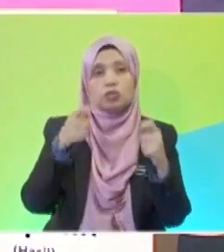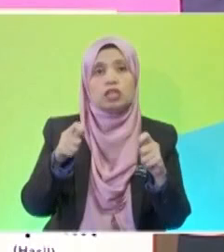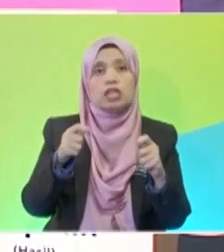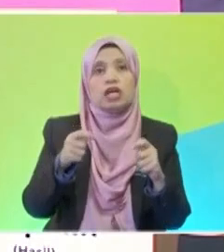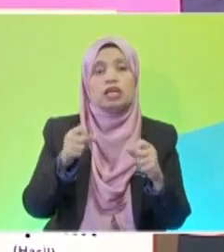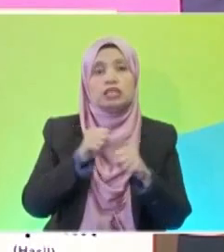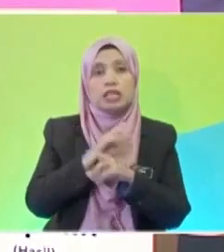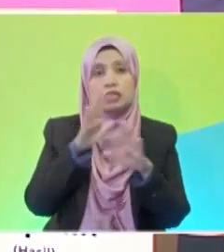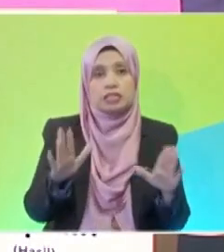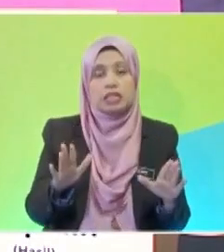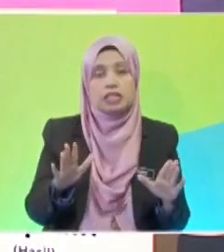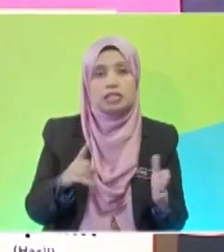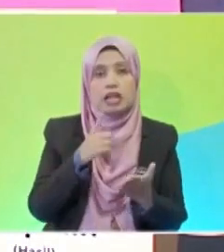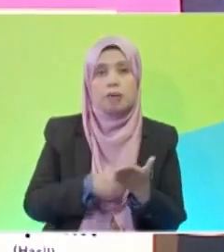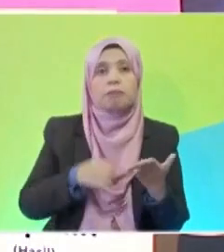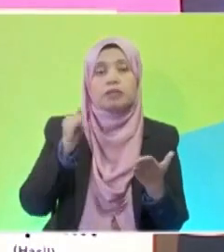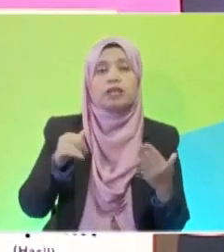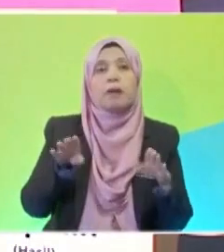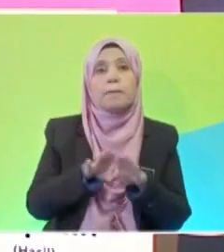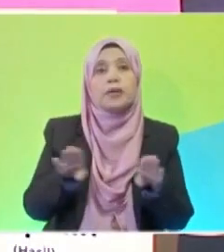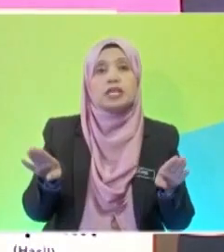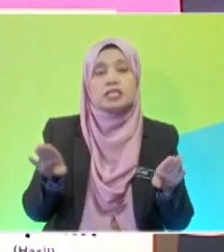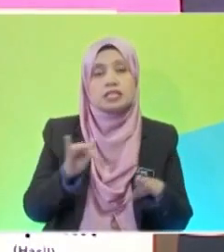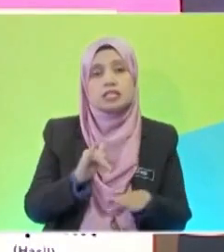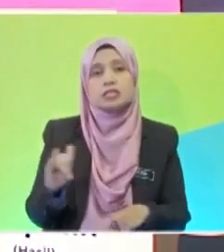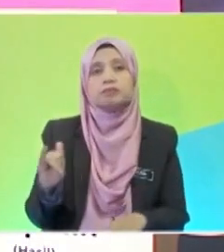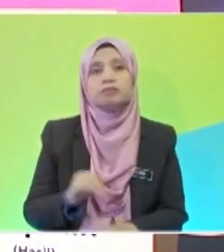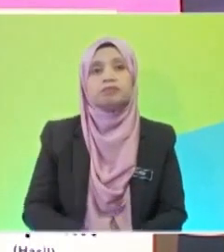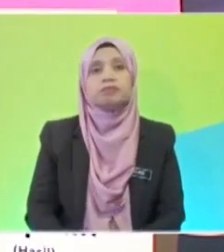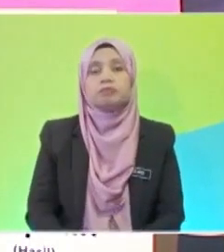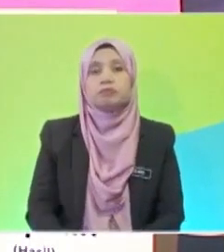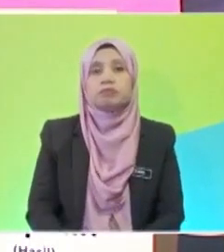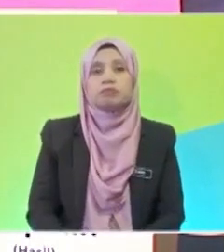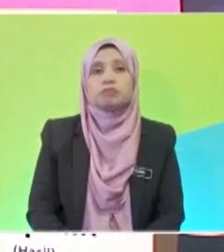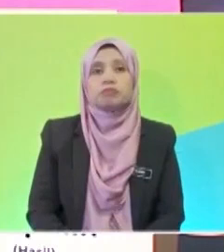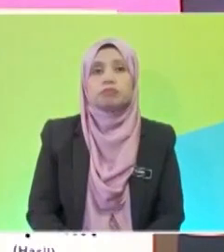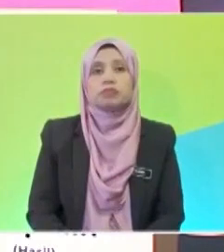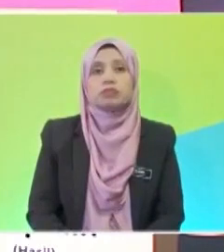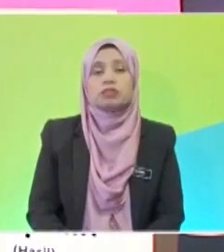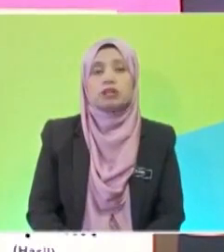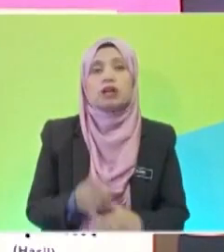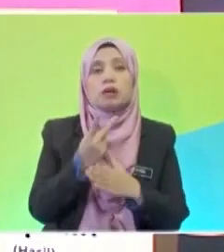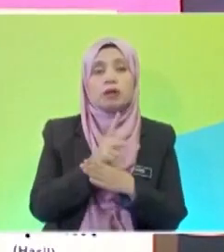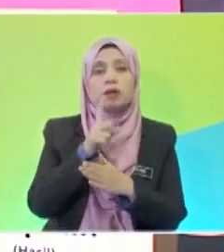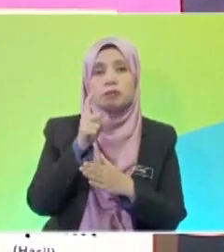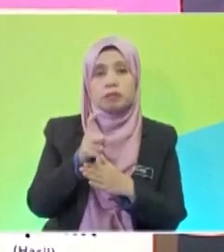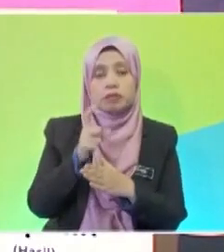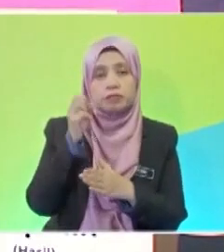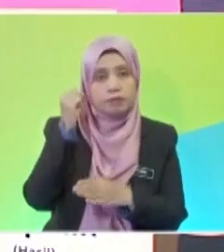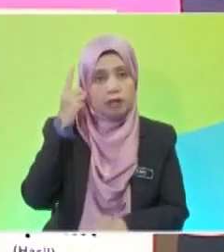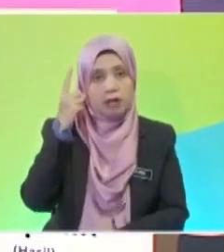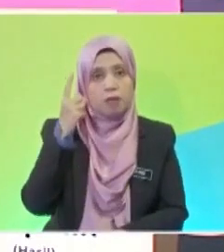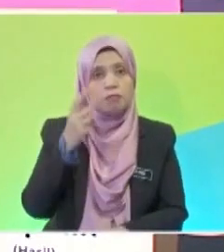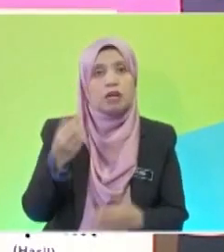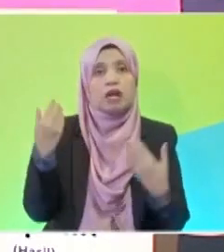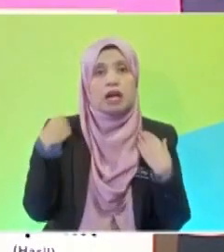Sama. Apa yang bezanya adalah, ini contoh pelarasan-pelarasan yang ada. Okey, perkongsian yang awak kena fahamkan, kita ada akta